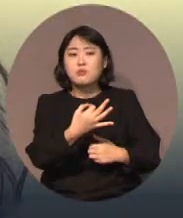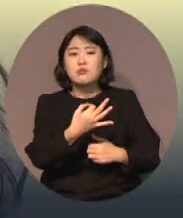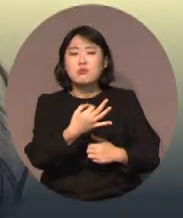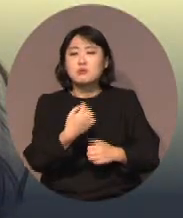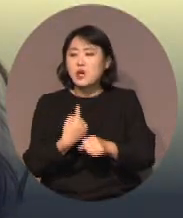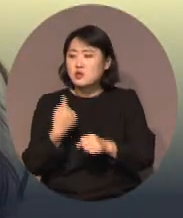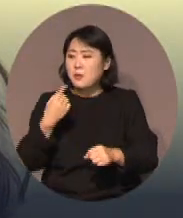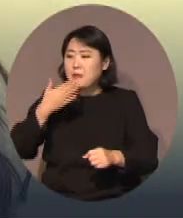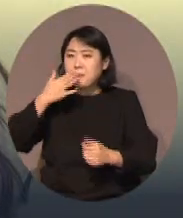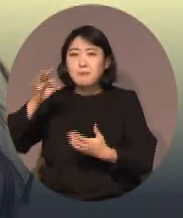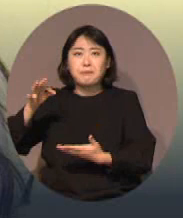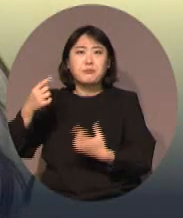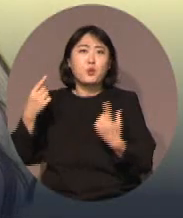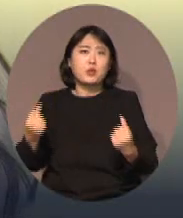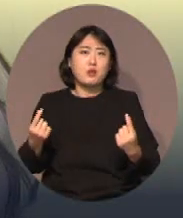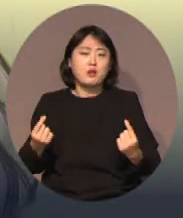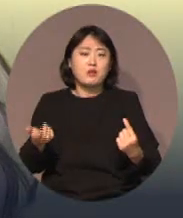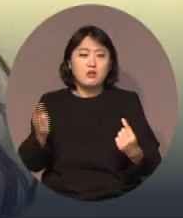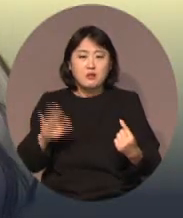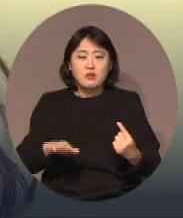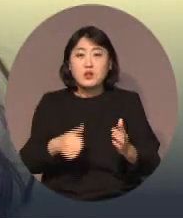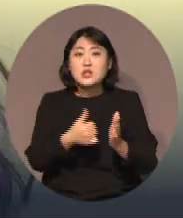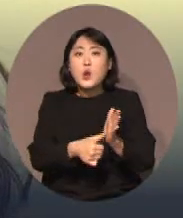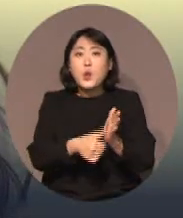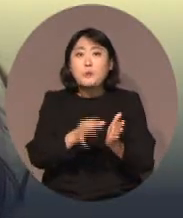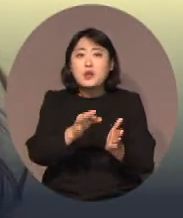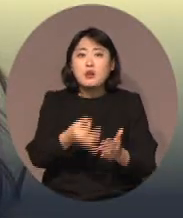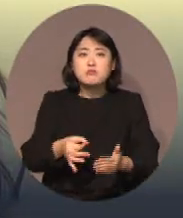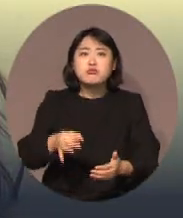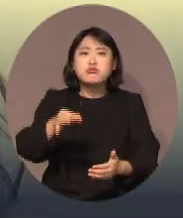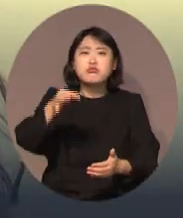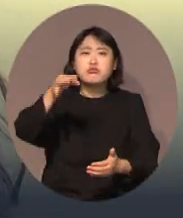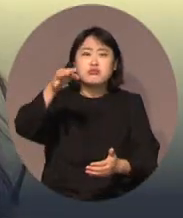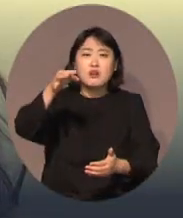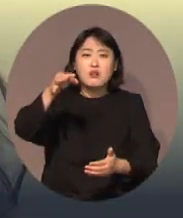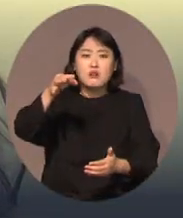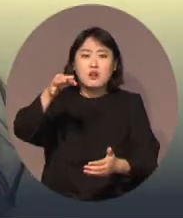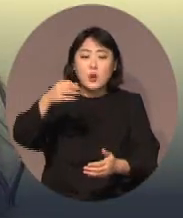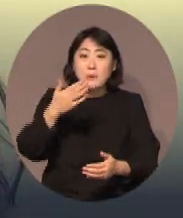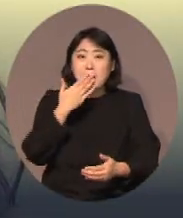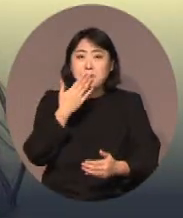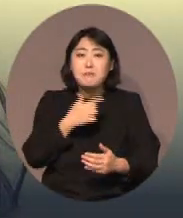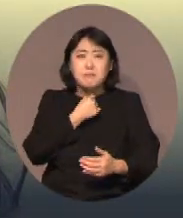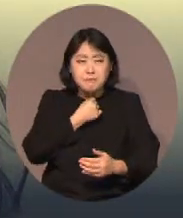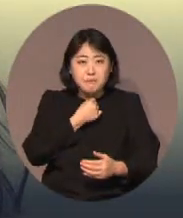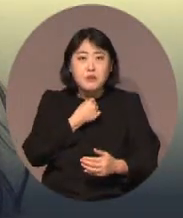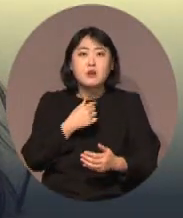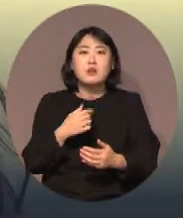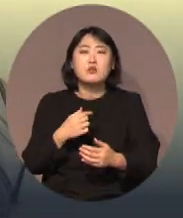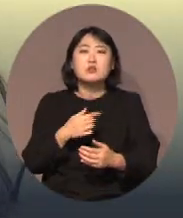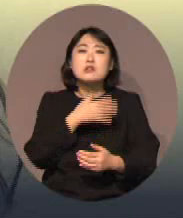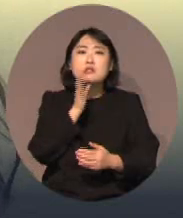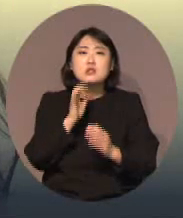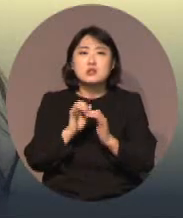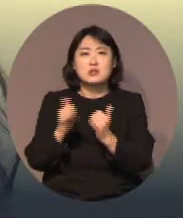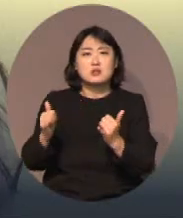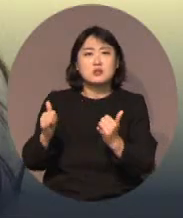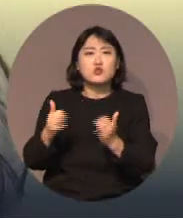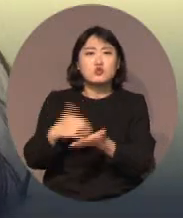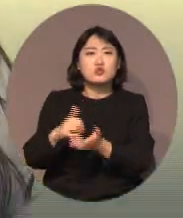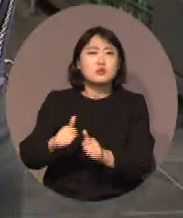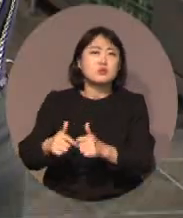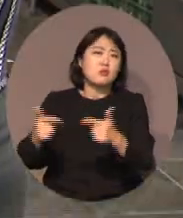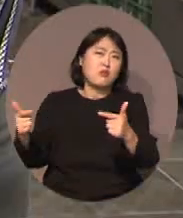동일한데 저희 식재료비는 계속 상승하고 있고 식사 원하시는 어르신들 인원은 계속 늘어가고